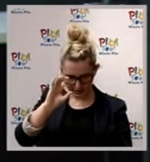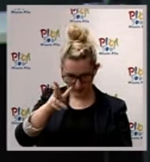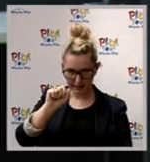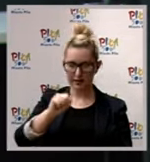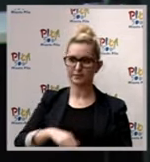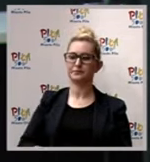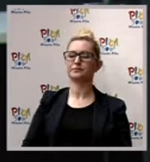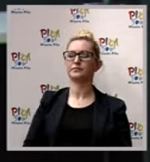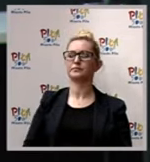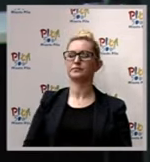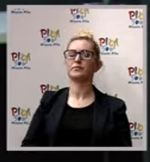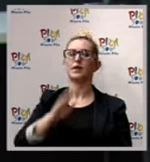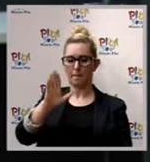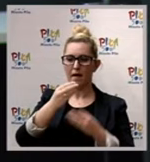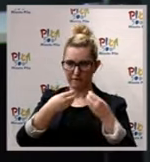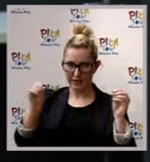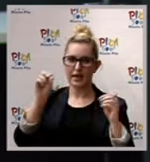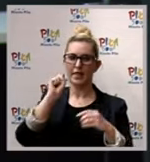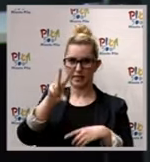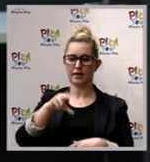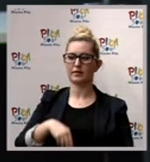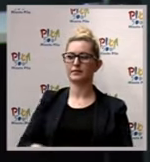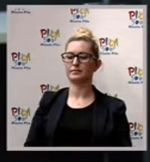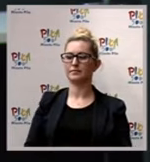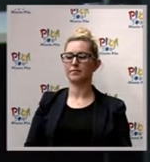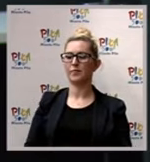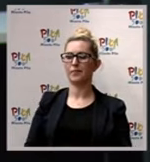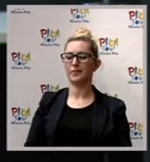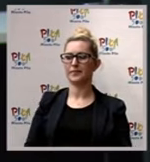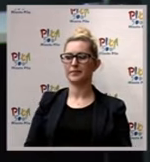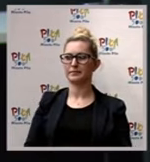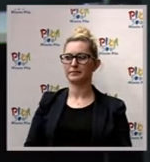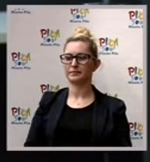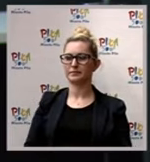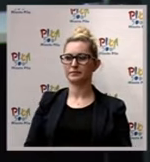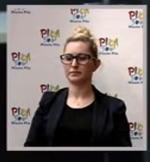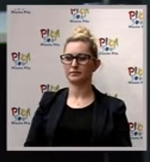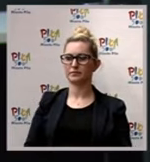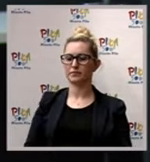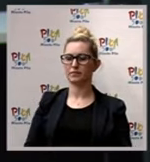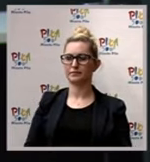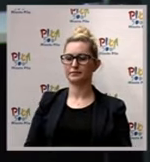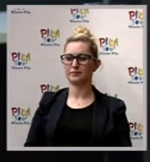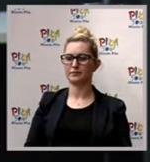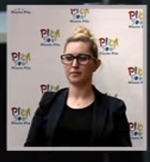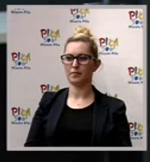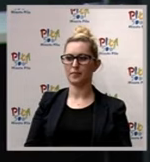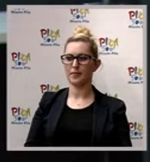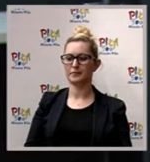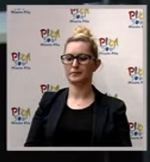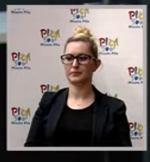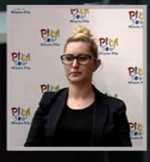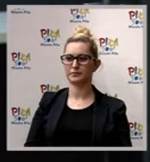kandydatka Danuta Makarska uzyskała więcej głosów za wyborem niż przeciw wyborowi i została wybrana na ławnika do